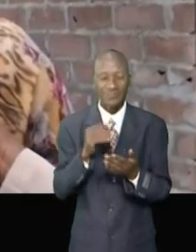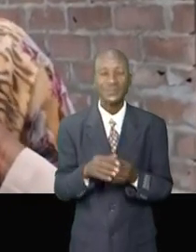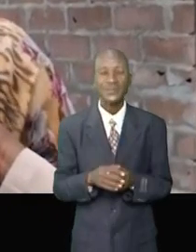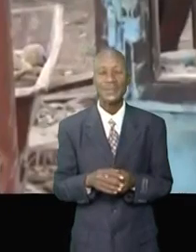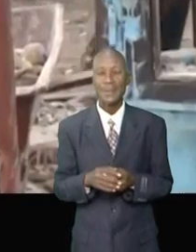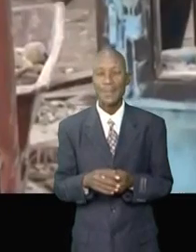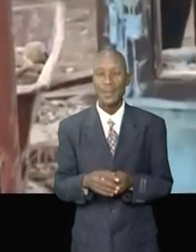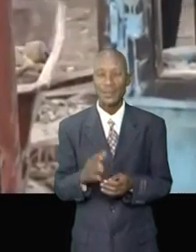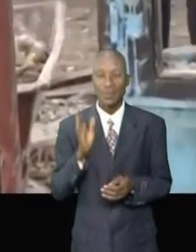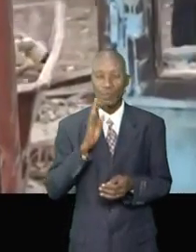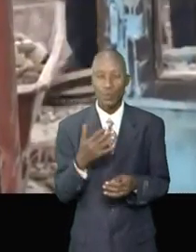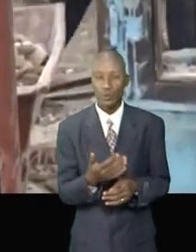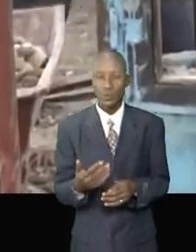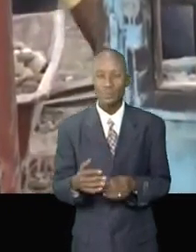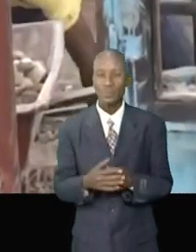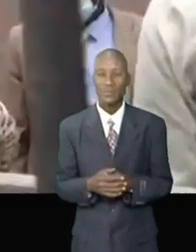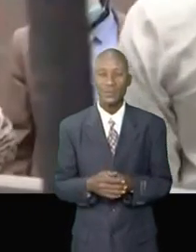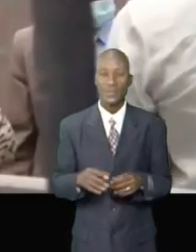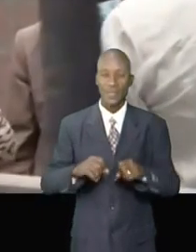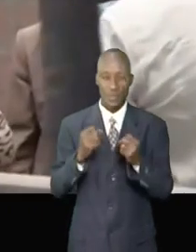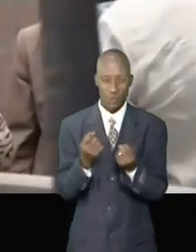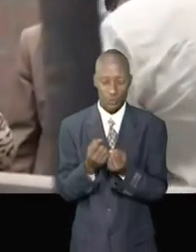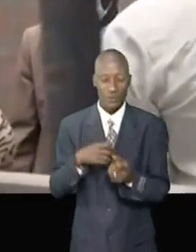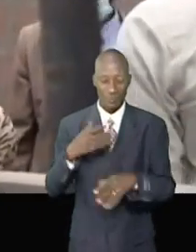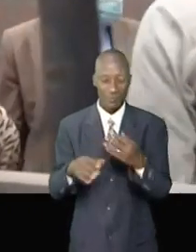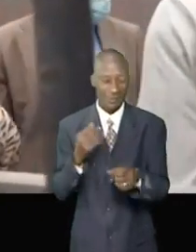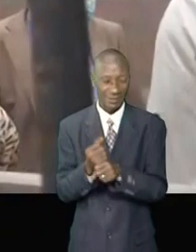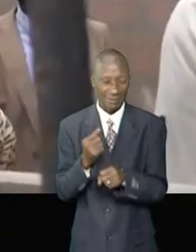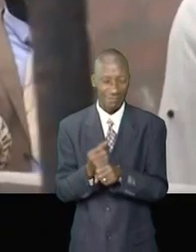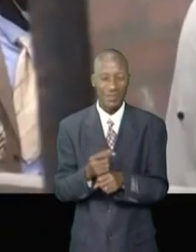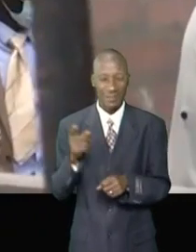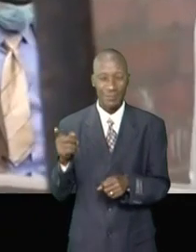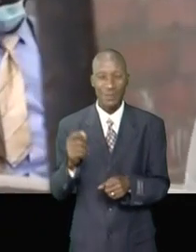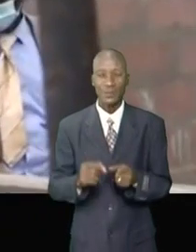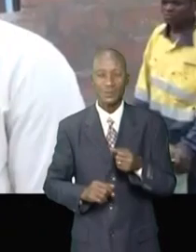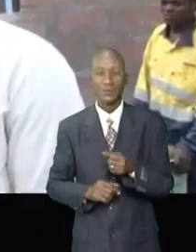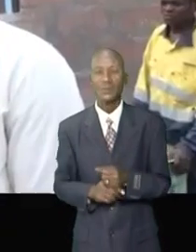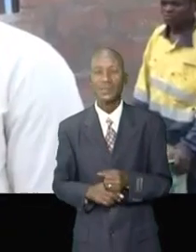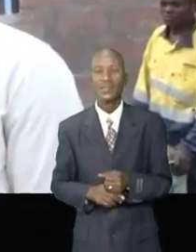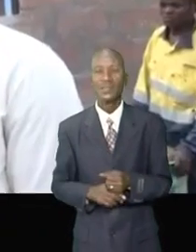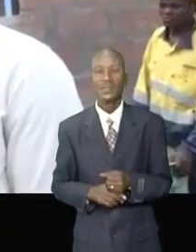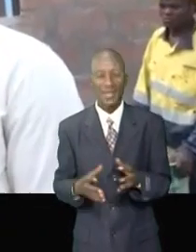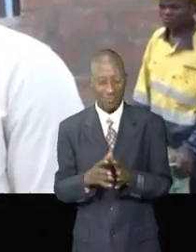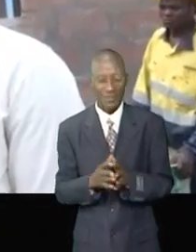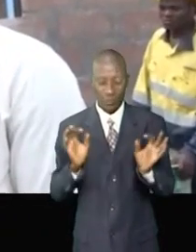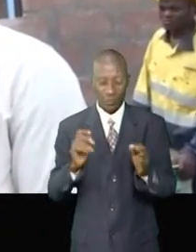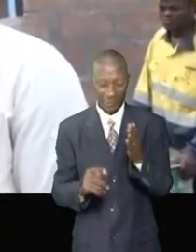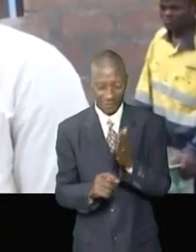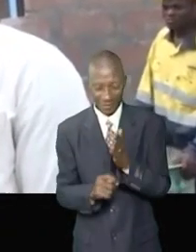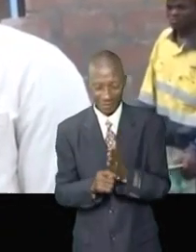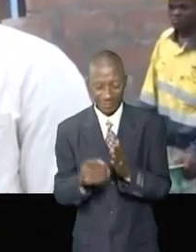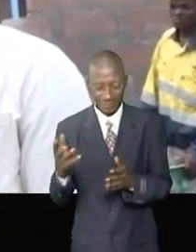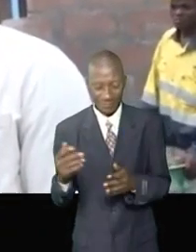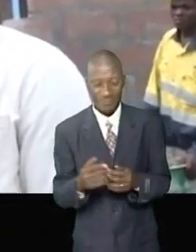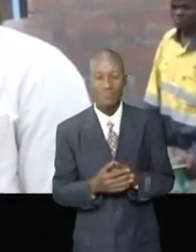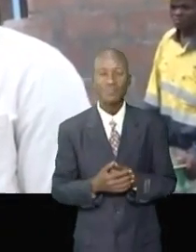pas conseillé. L'entreprise qui exécute les travaux rassure de la tenue du délai. On est au niveau de l'élévation des murs. Je crois, juste